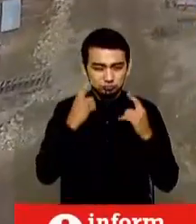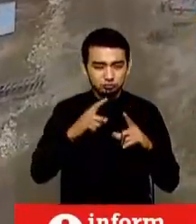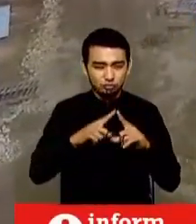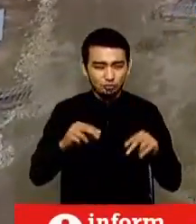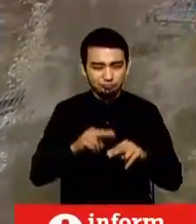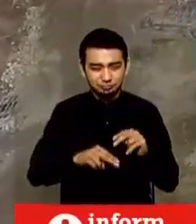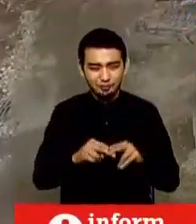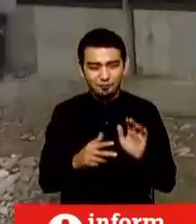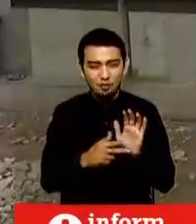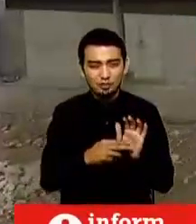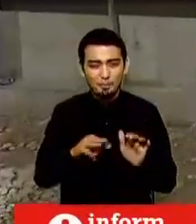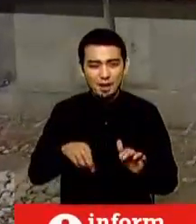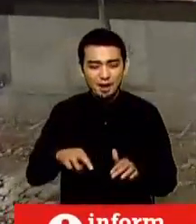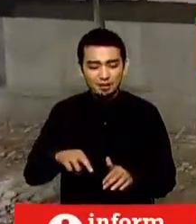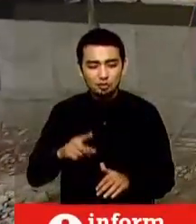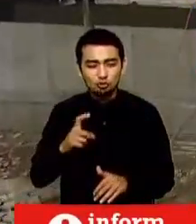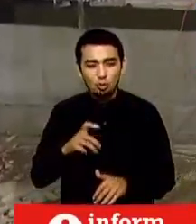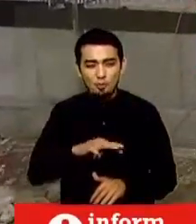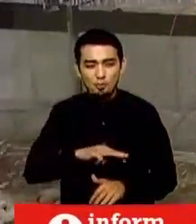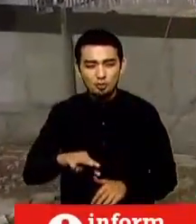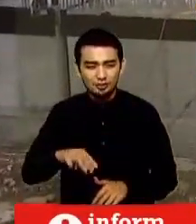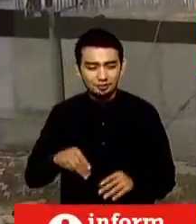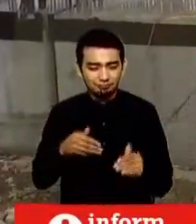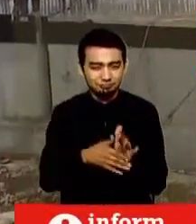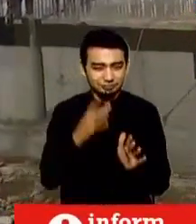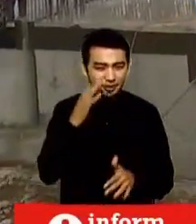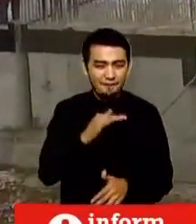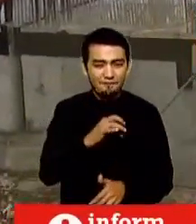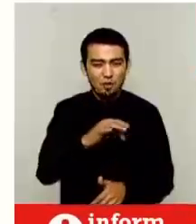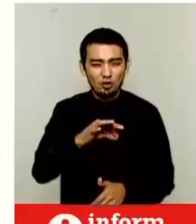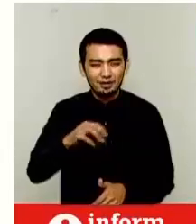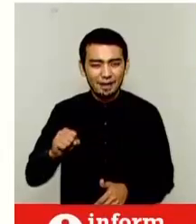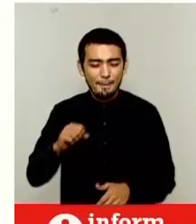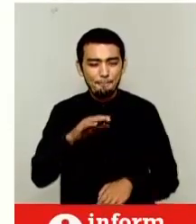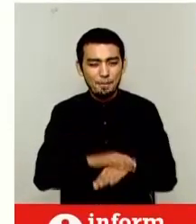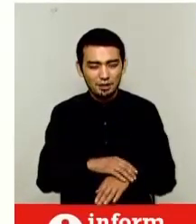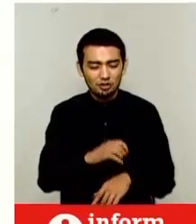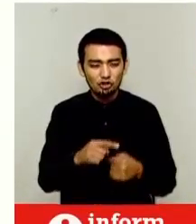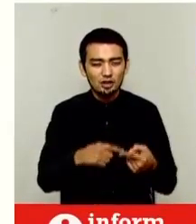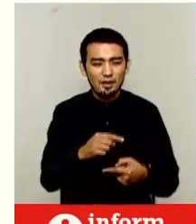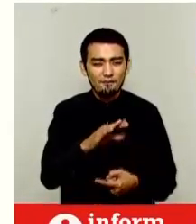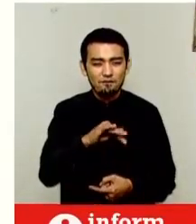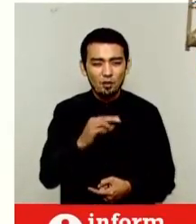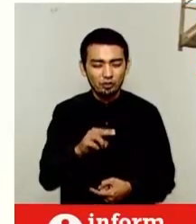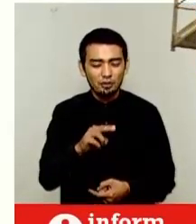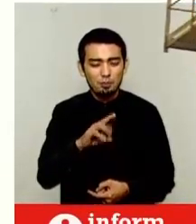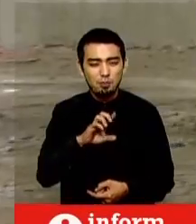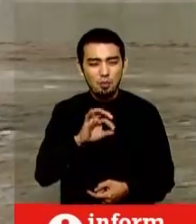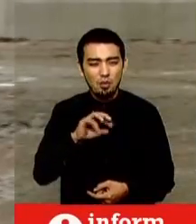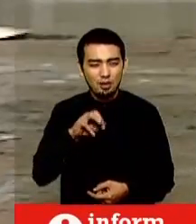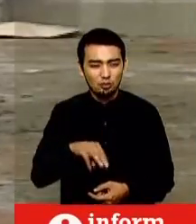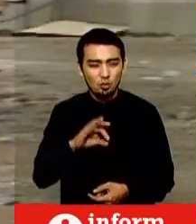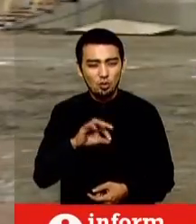предусмотрено 8 миллиардов 100 миллионов тенге. Финансирует Фортебанк через фонд Булата Утимуратова при поддержке компании «Верный